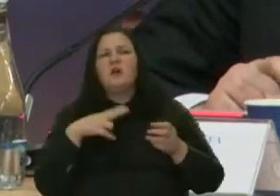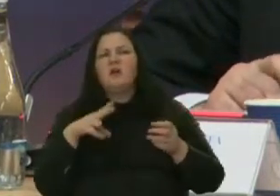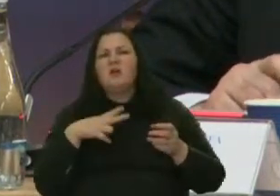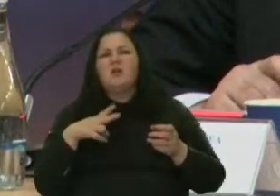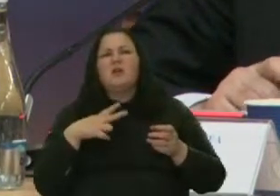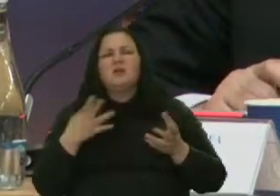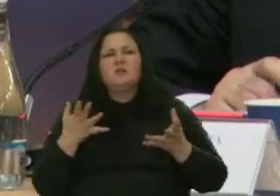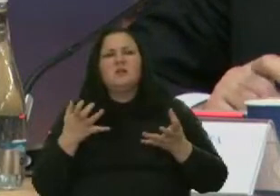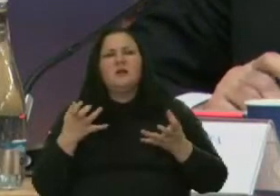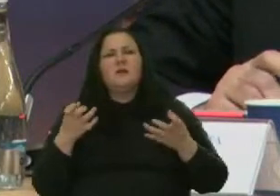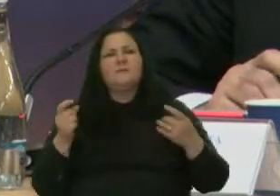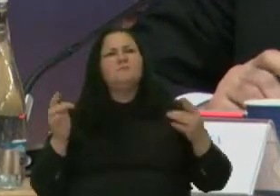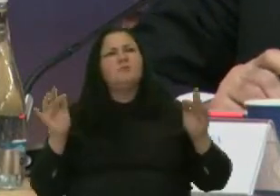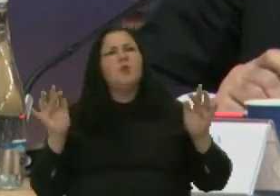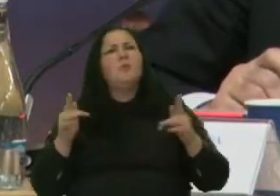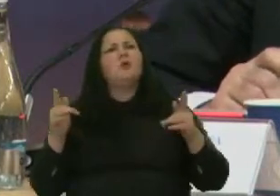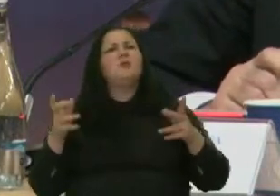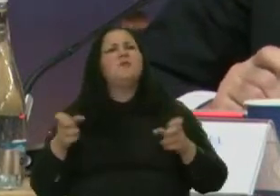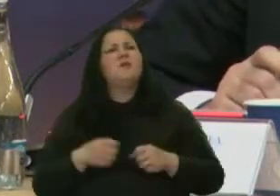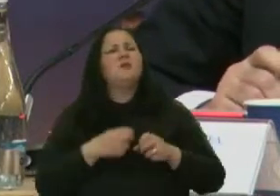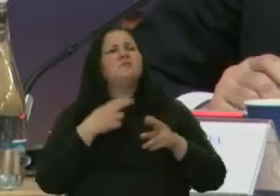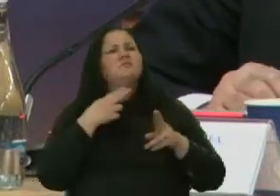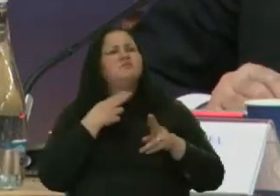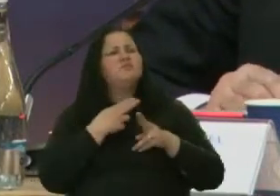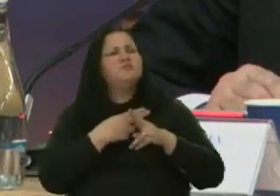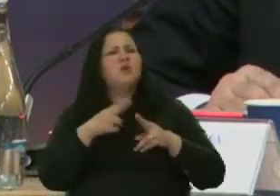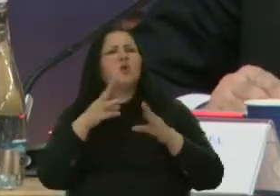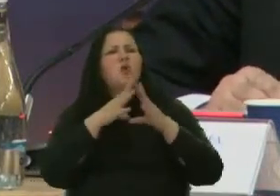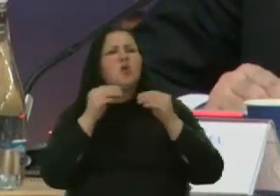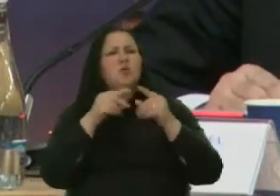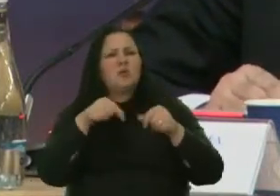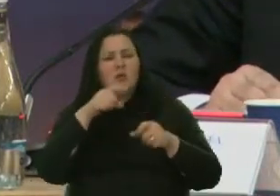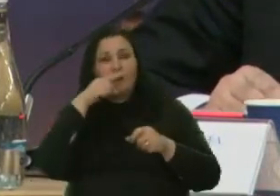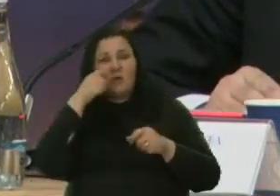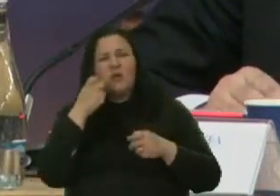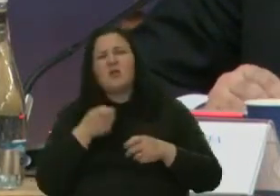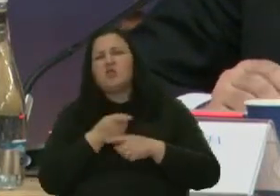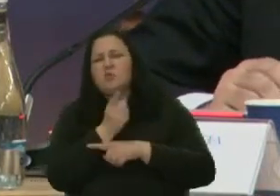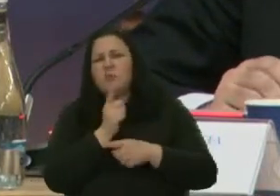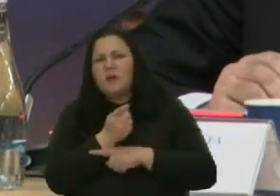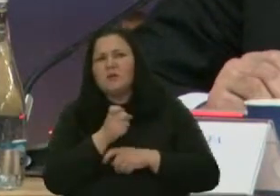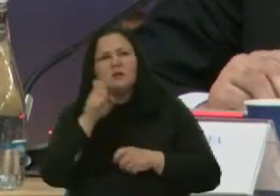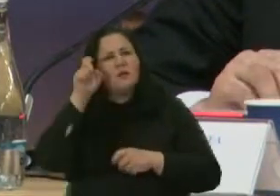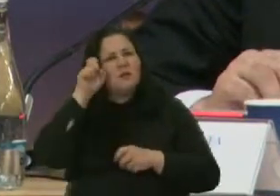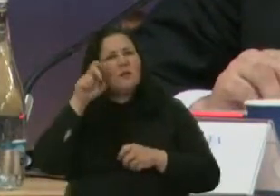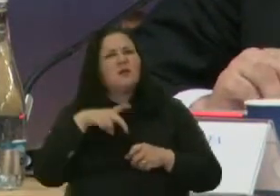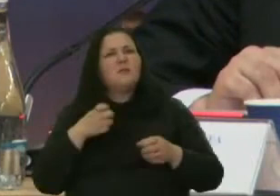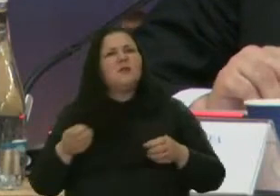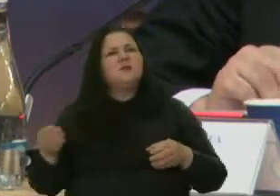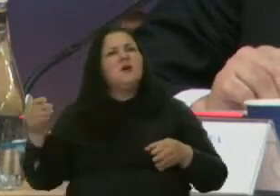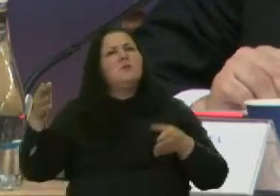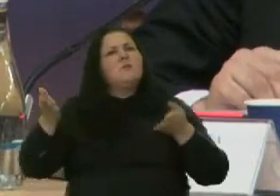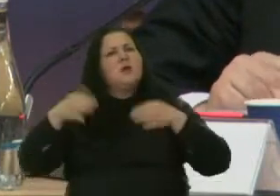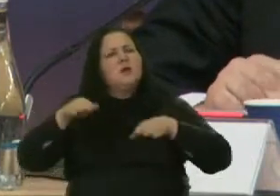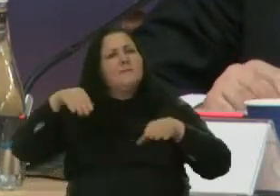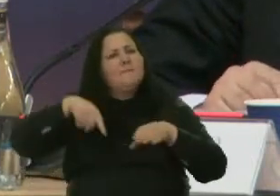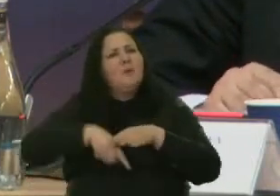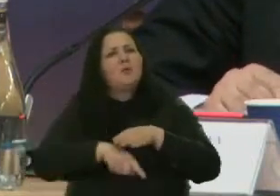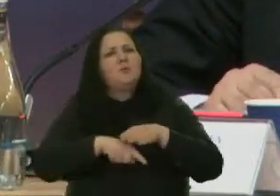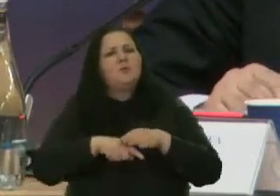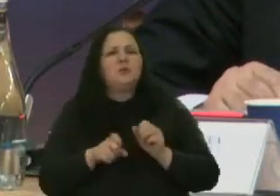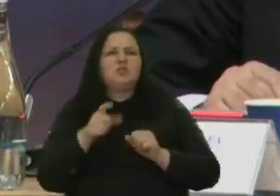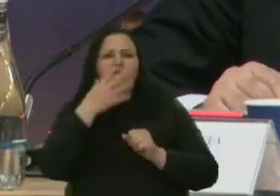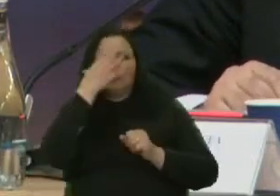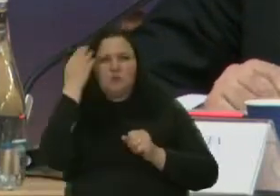sentimentele Naționale ale comunității românești din acest oraș care î bate joc de ele consideră că trebuie să le înmormânteze să le jelim și să uităm de